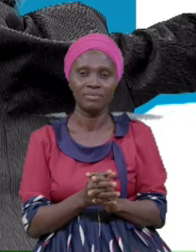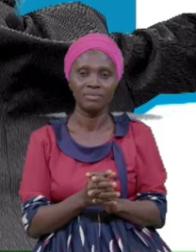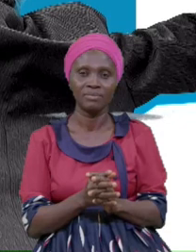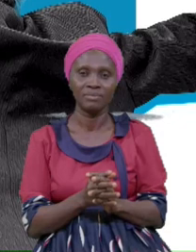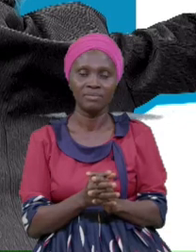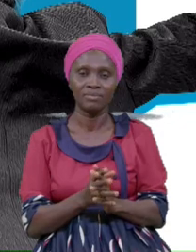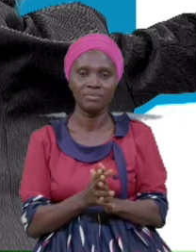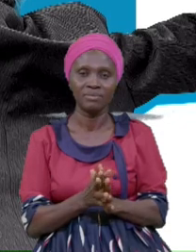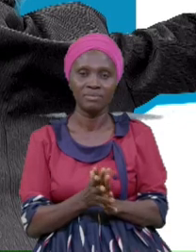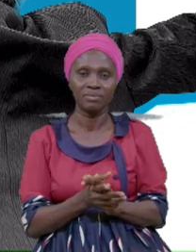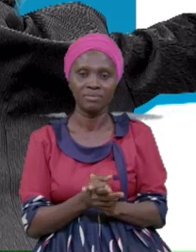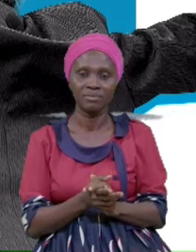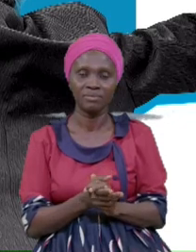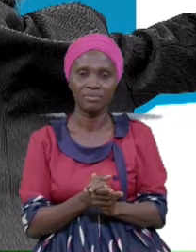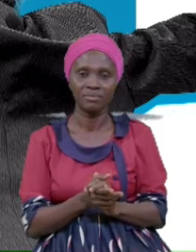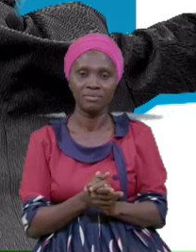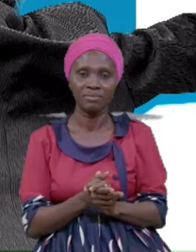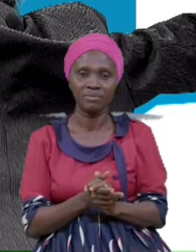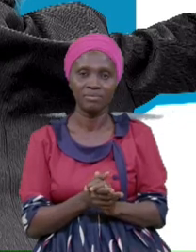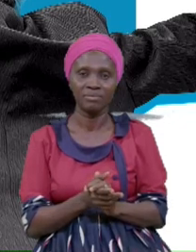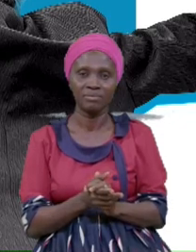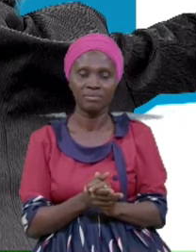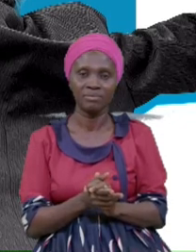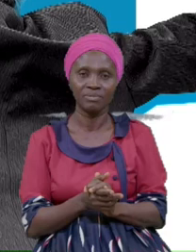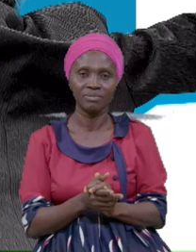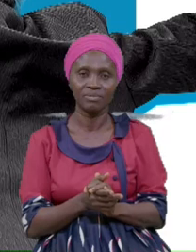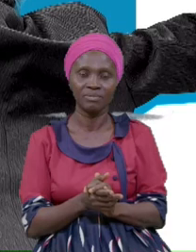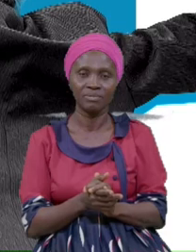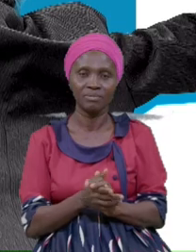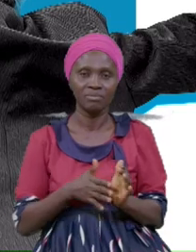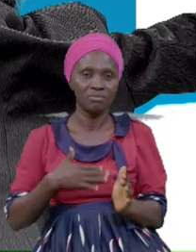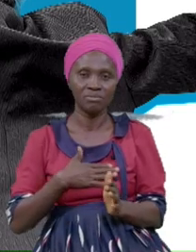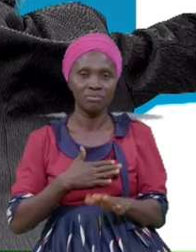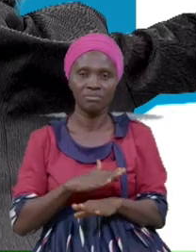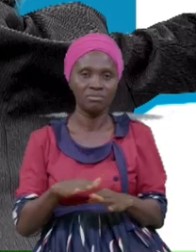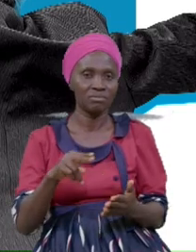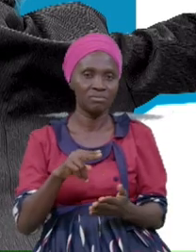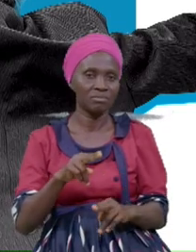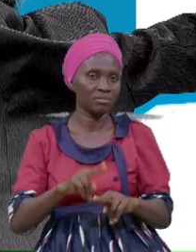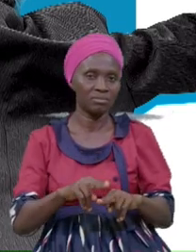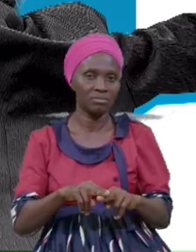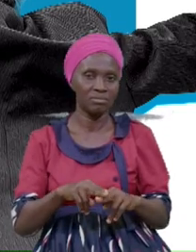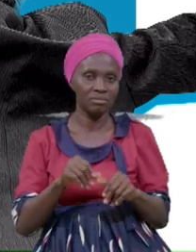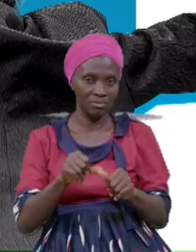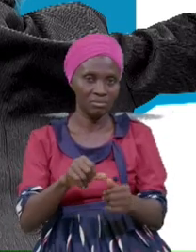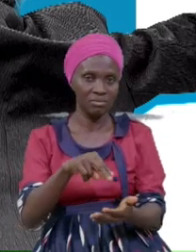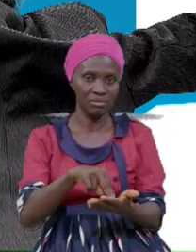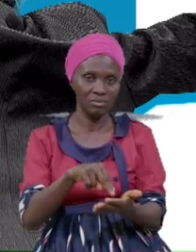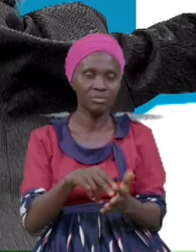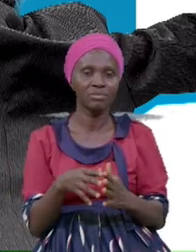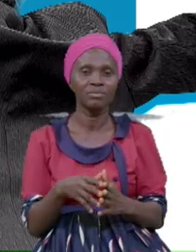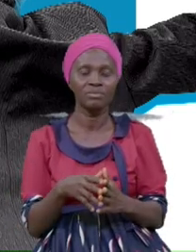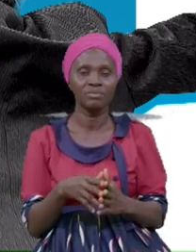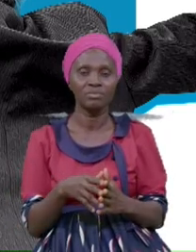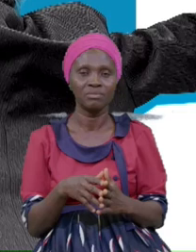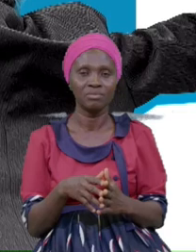êtes, sur le lieu de croisade, en plein air où vous êtes, ne vous asseyez pas sans avoir reçu la fiche de décision.